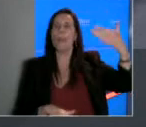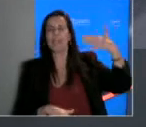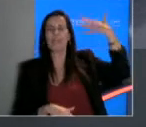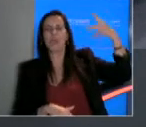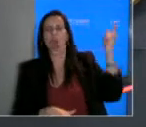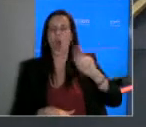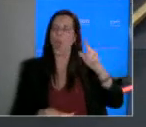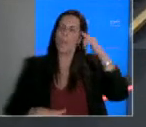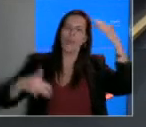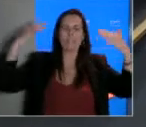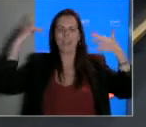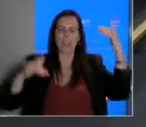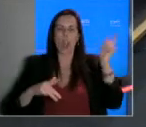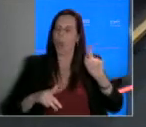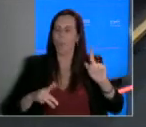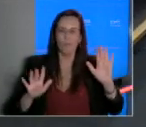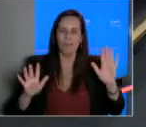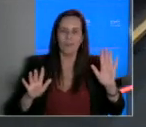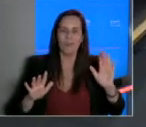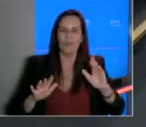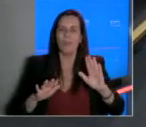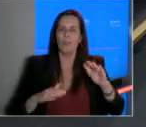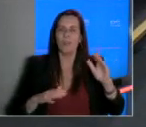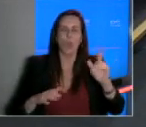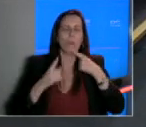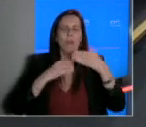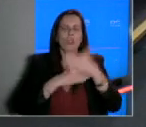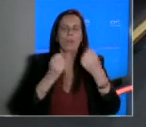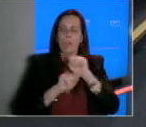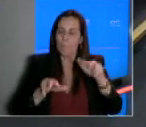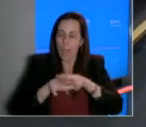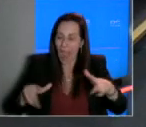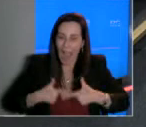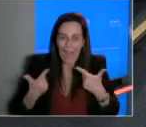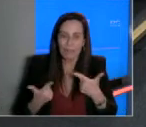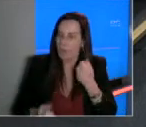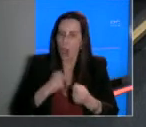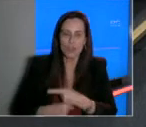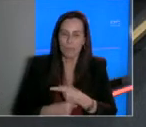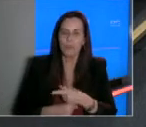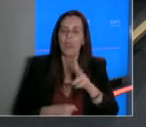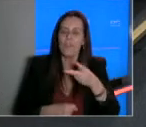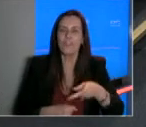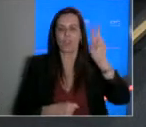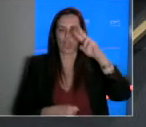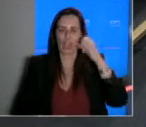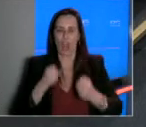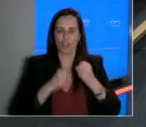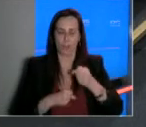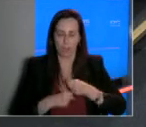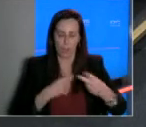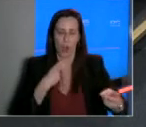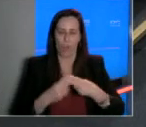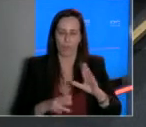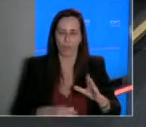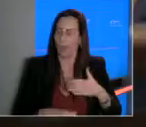לא בפנטזיות, לא במלחמות ובקץ הדמוקרטיה, במציאות, המציאות קשה, והיא הולכת להיות יותר קשה בשבועות